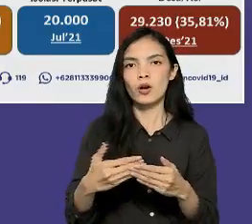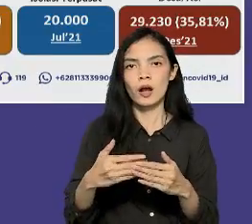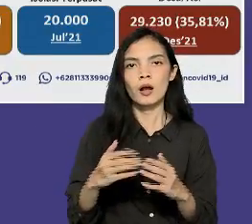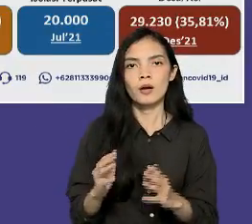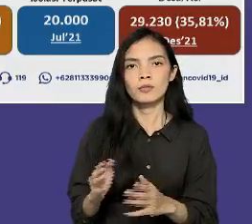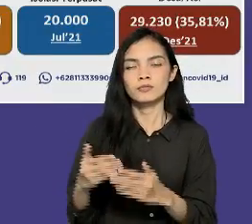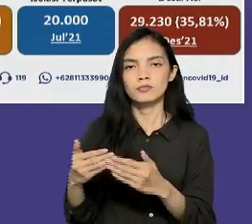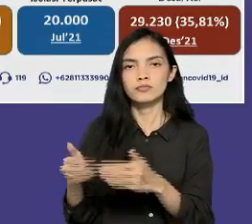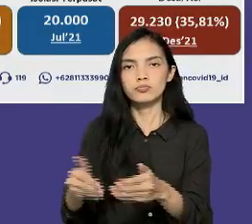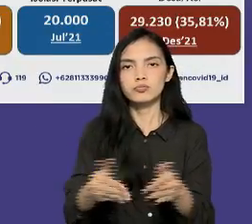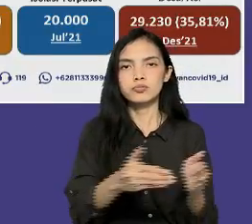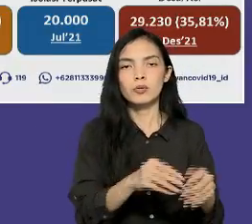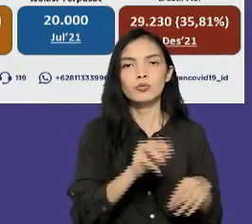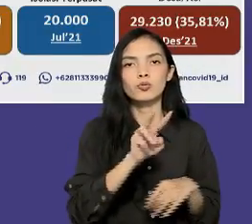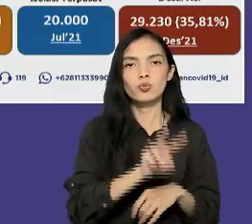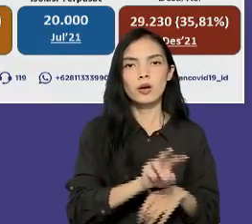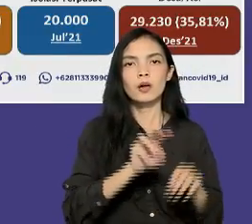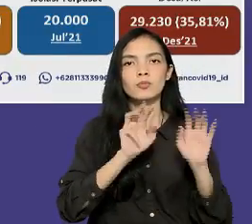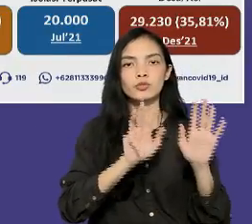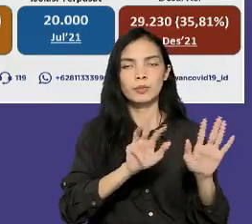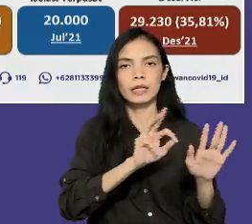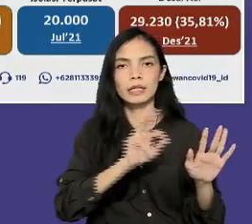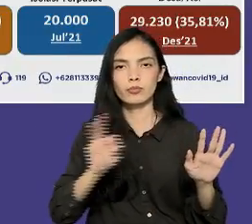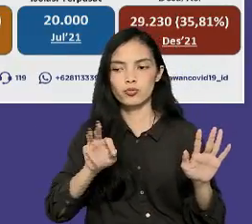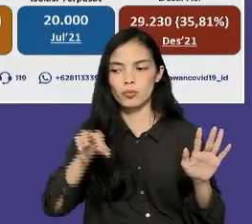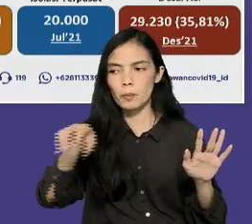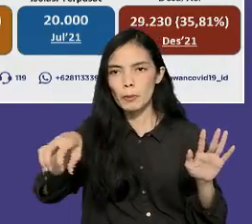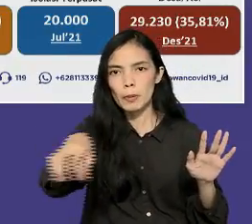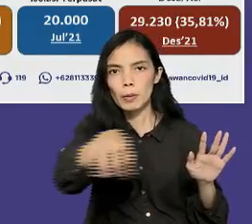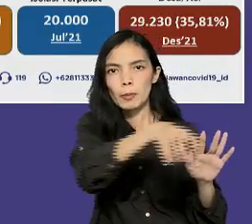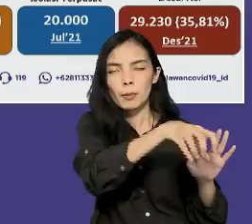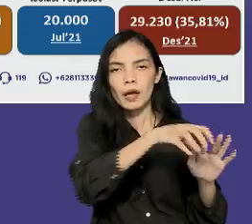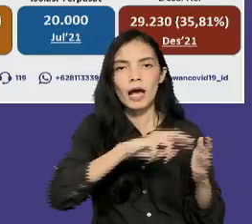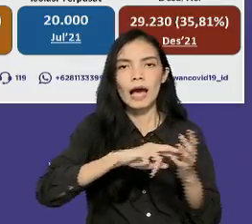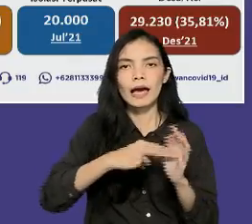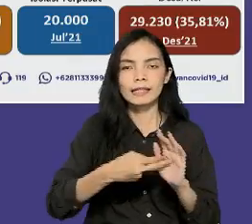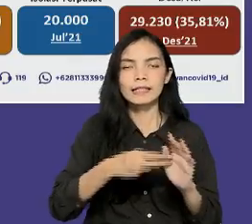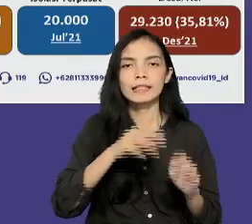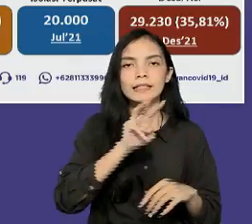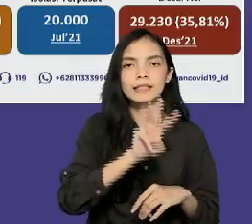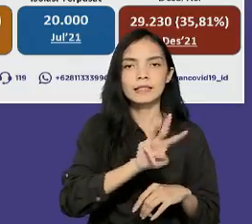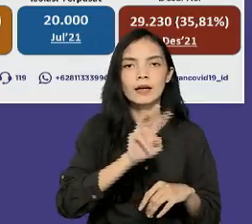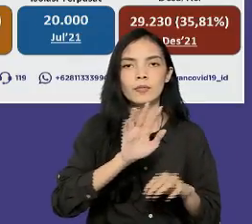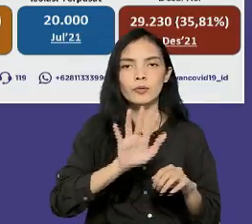pembentukan 29.000 posko. Artinya